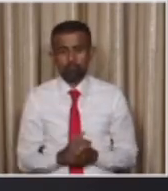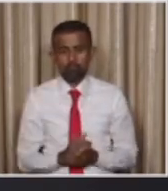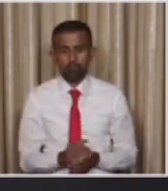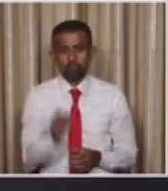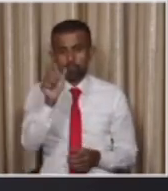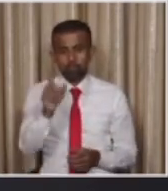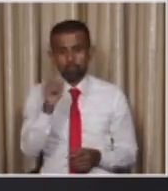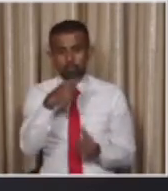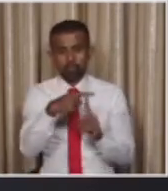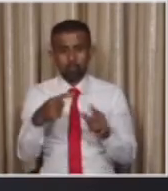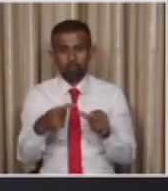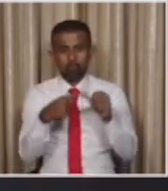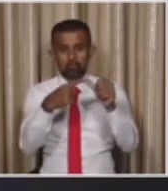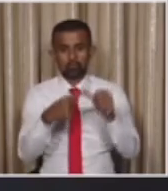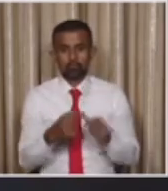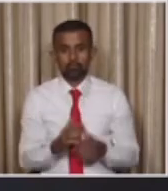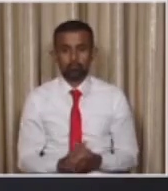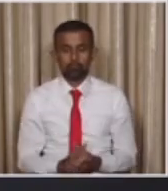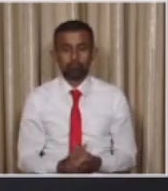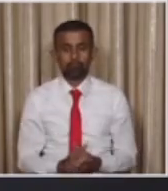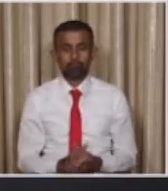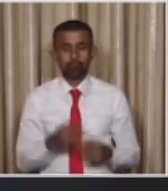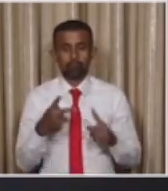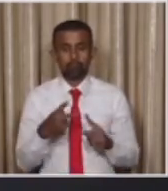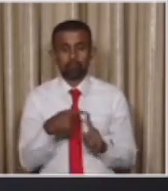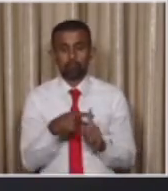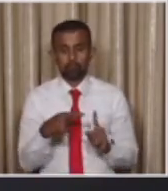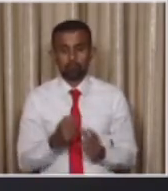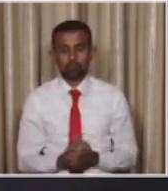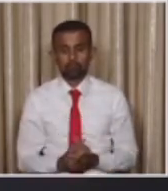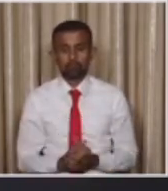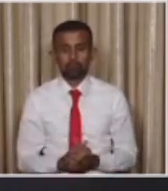ඔබතුමාගේ පළවෙනි කොටසට උත්තරය. දෙවෙනි කොටසට